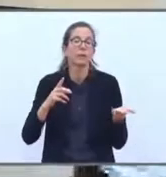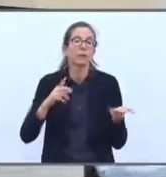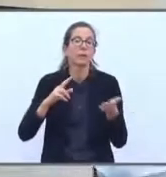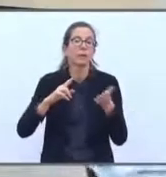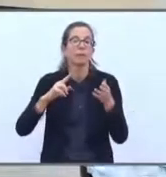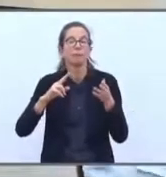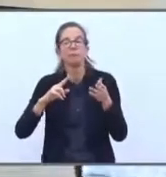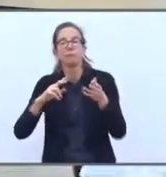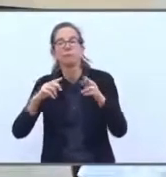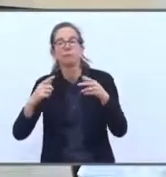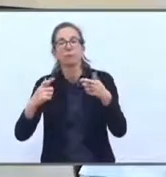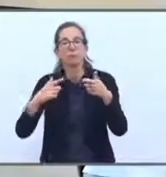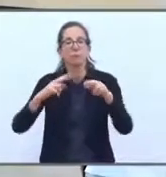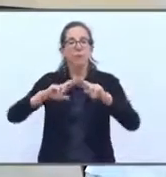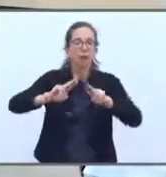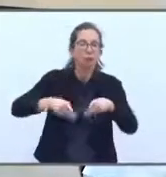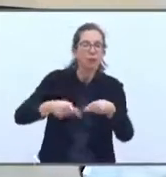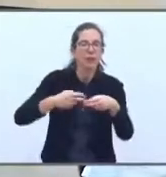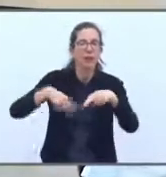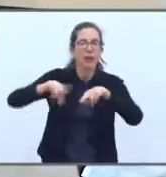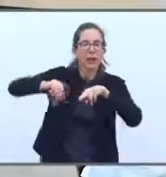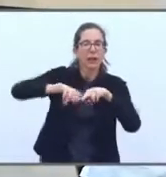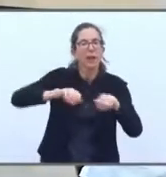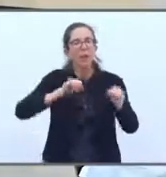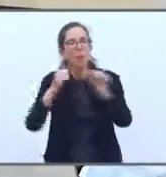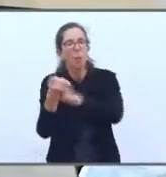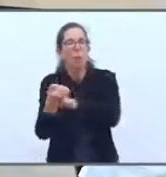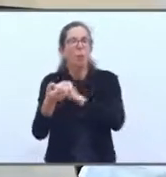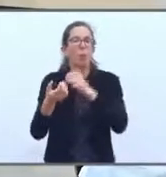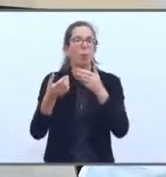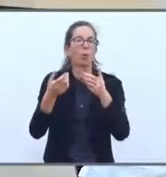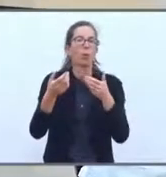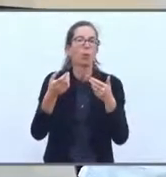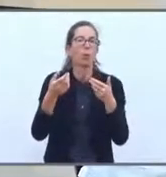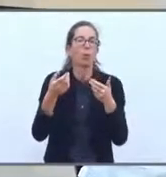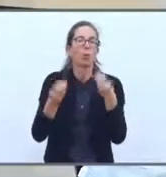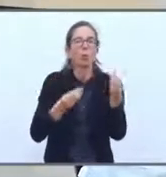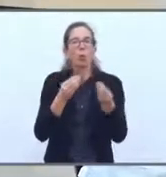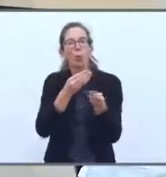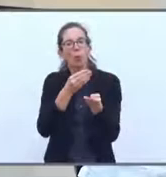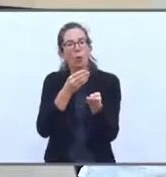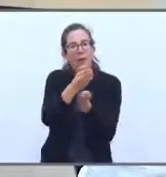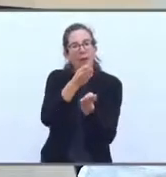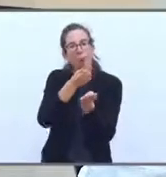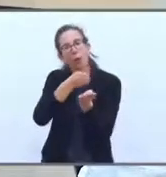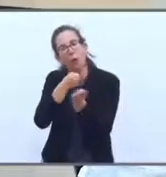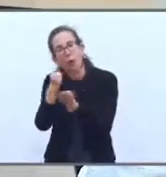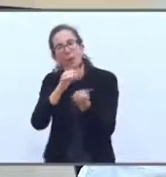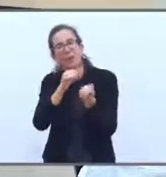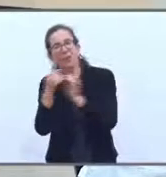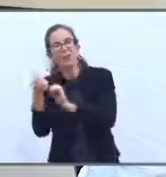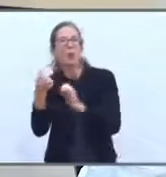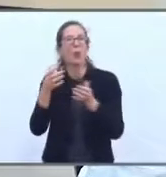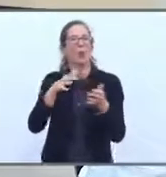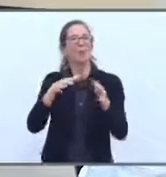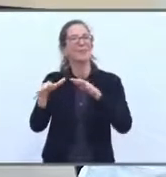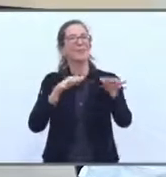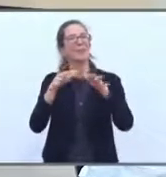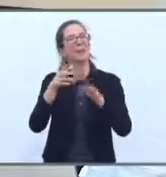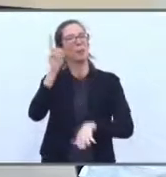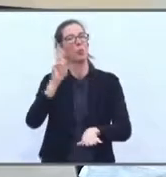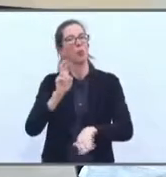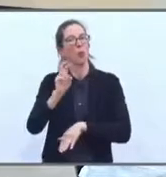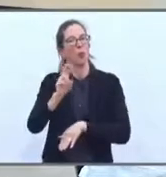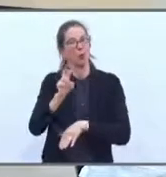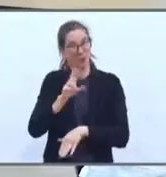Maera, et non seulement sa rénovation, mais y compris sa réorientation en fonction d'objectifs beaucoup plus écologiques. Nous allons travailler